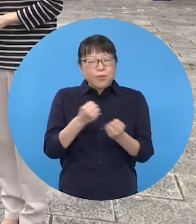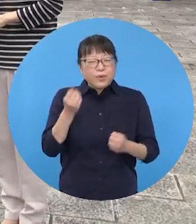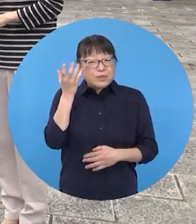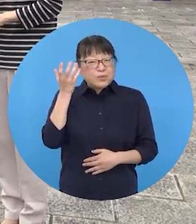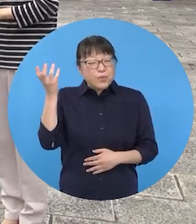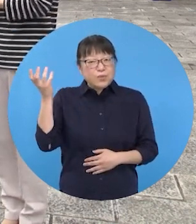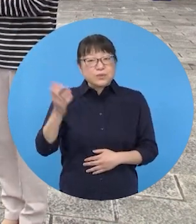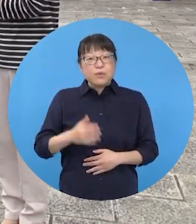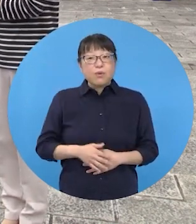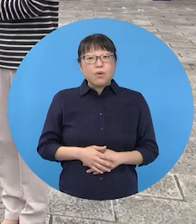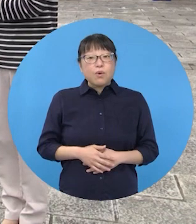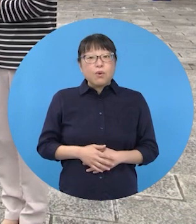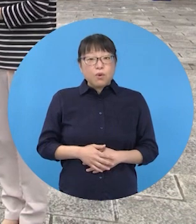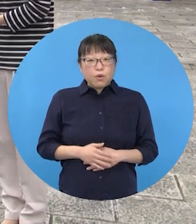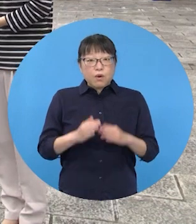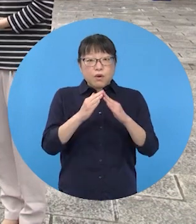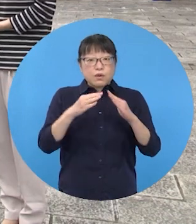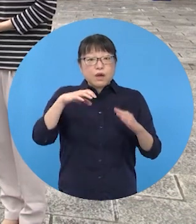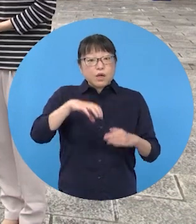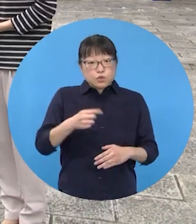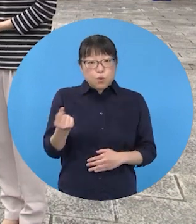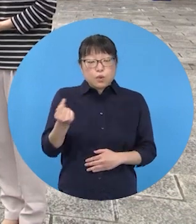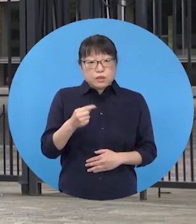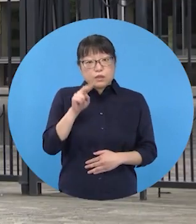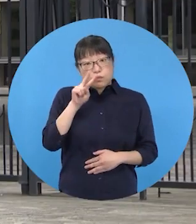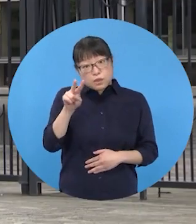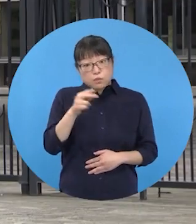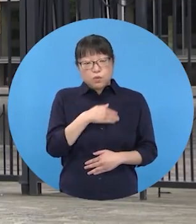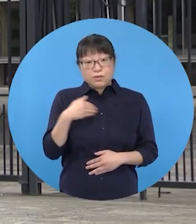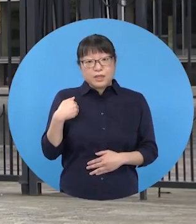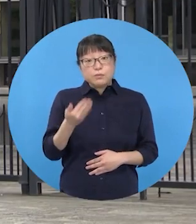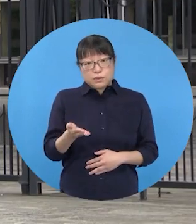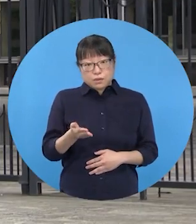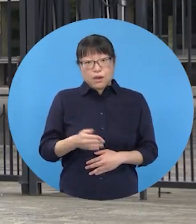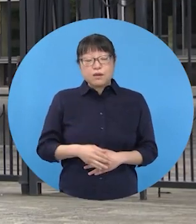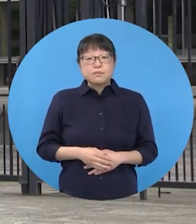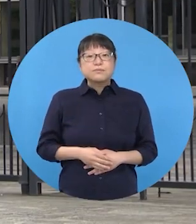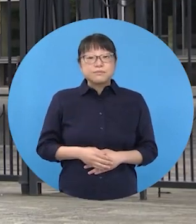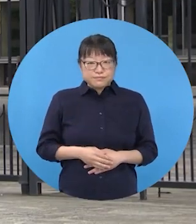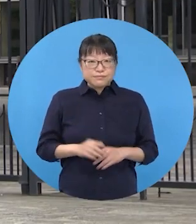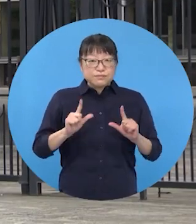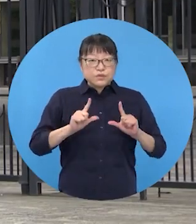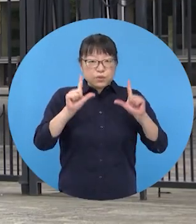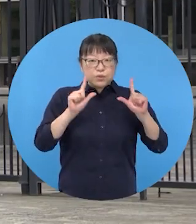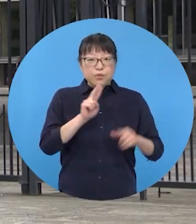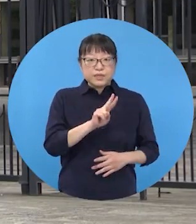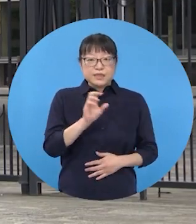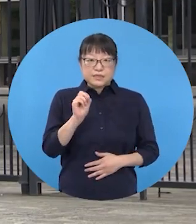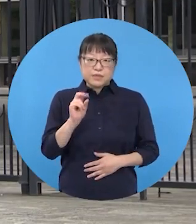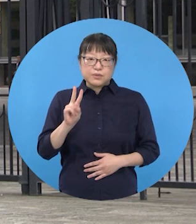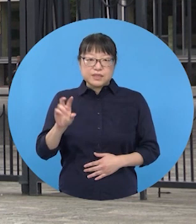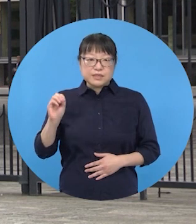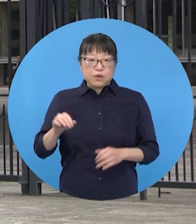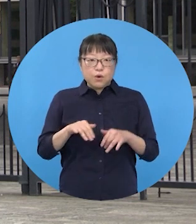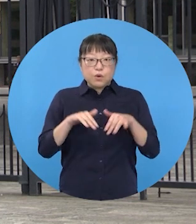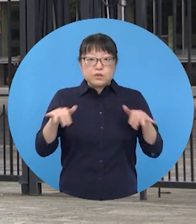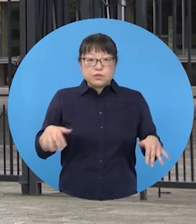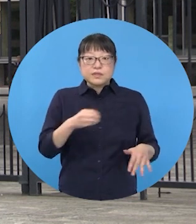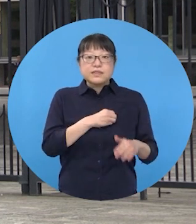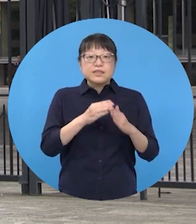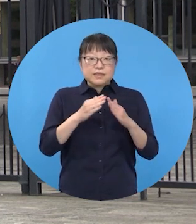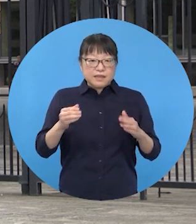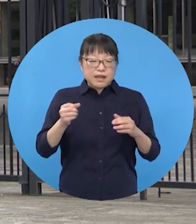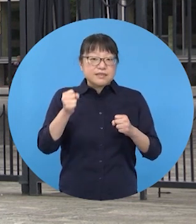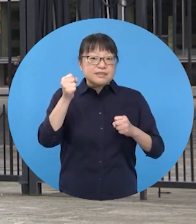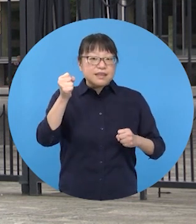が、会場で見ることってできるんですか。 はい、府中市では東京2020組織委員会や東京都聖火